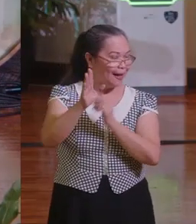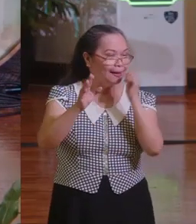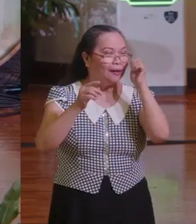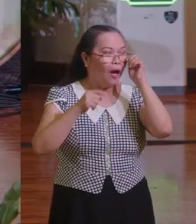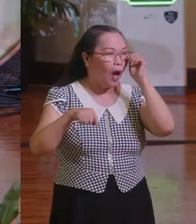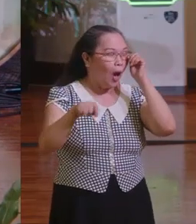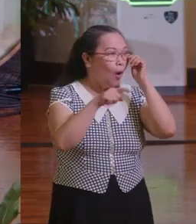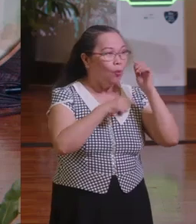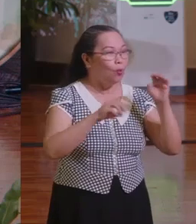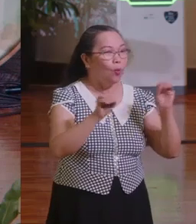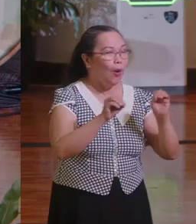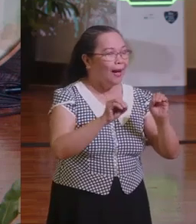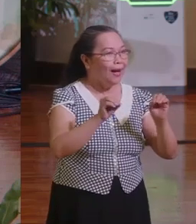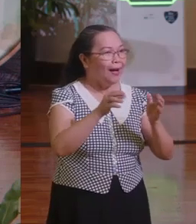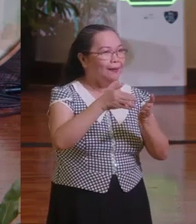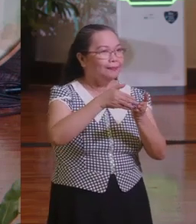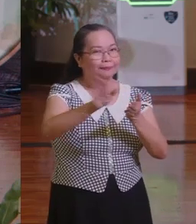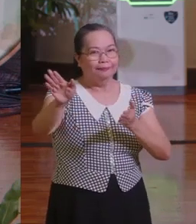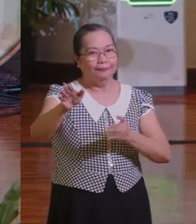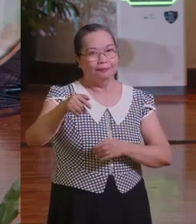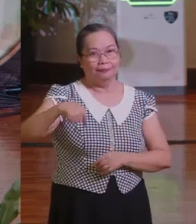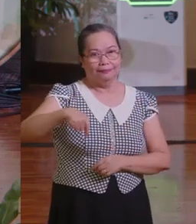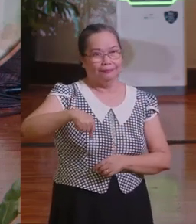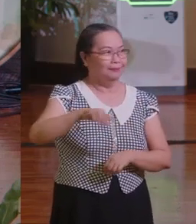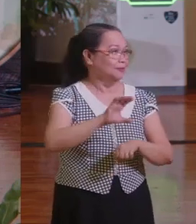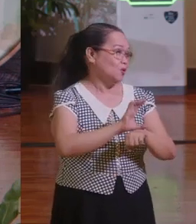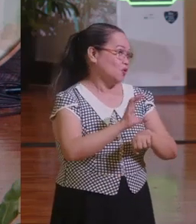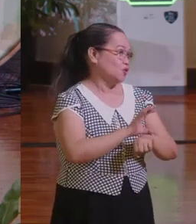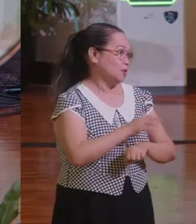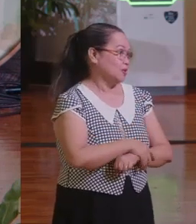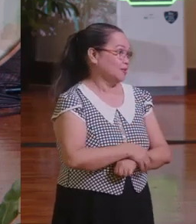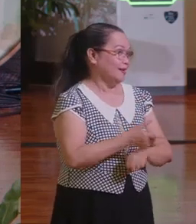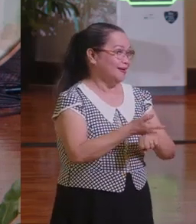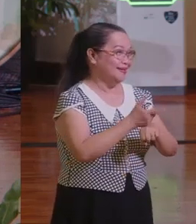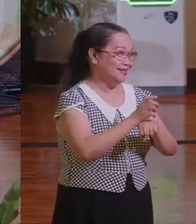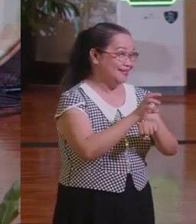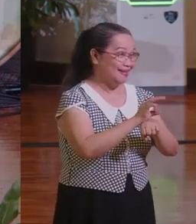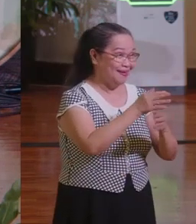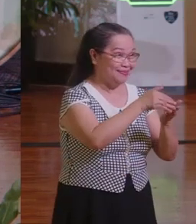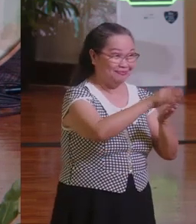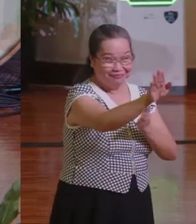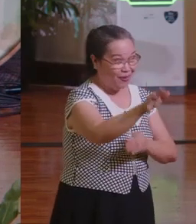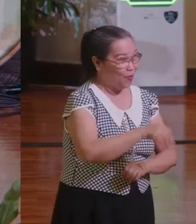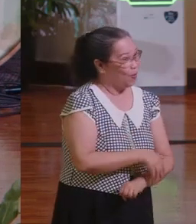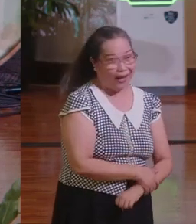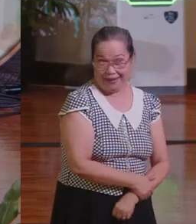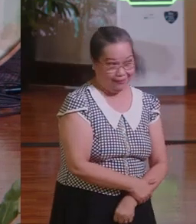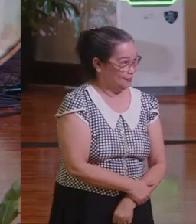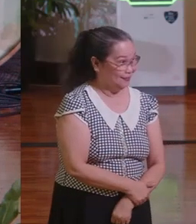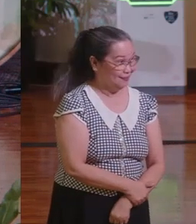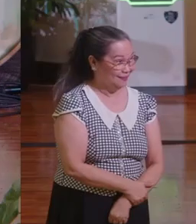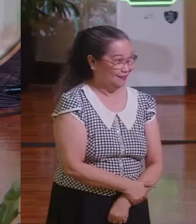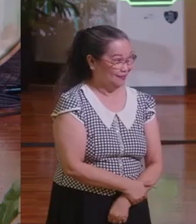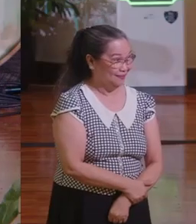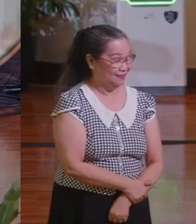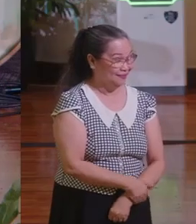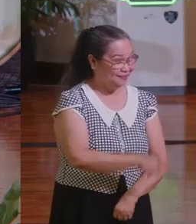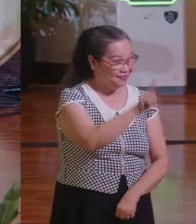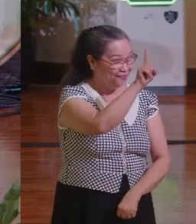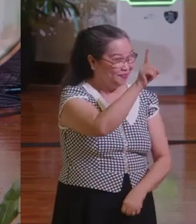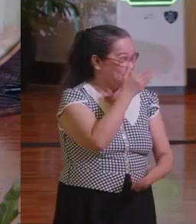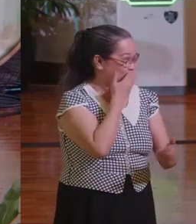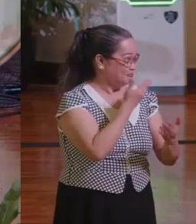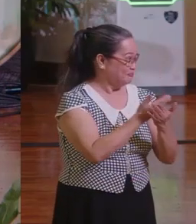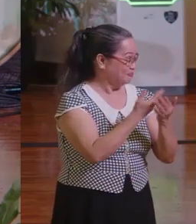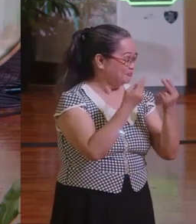pa naman ho tayong tinitiwalag dito sa GCF. No? Ang isang magandang balita